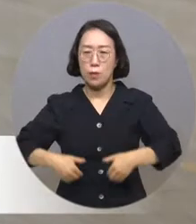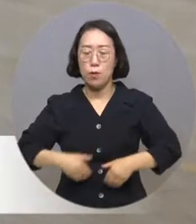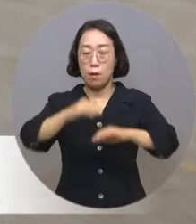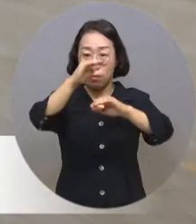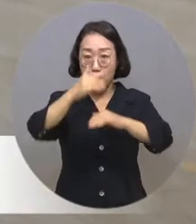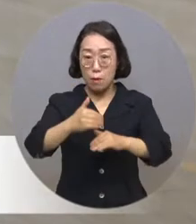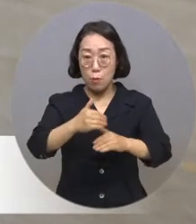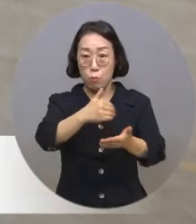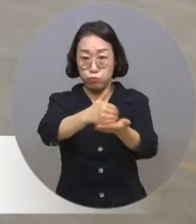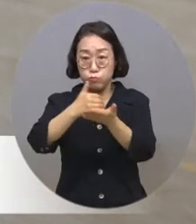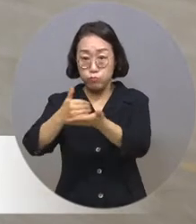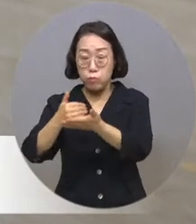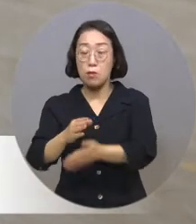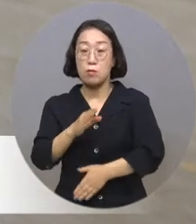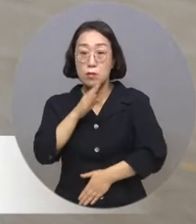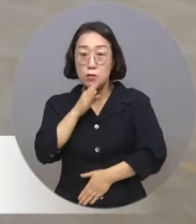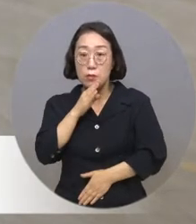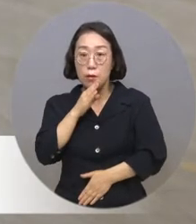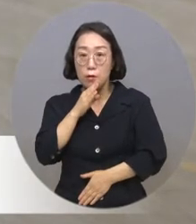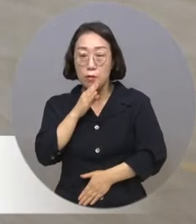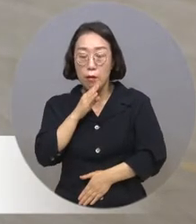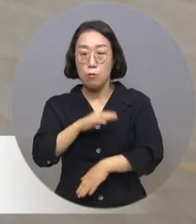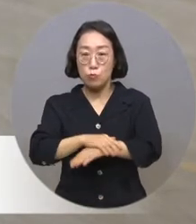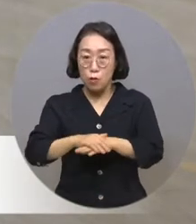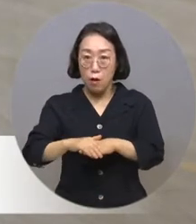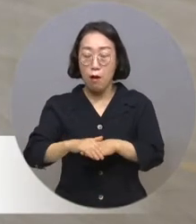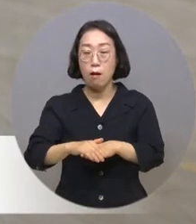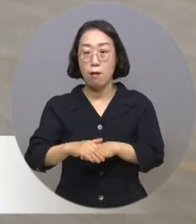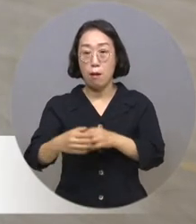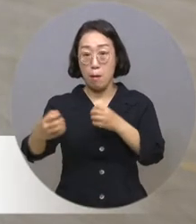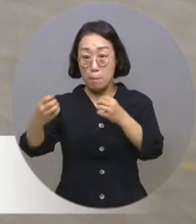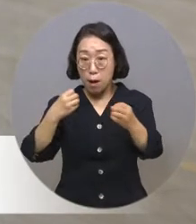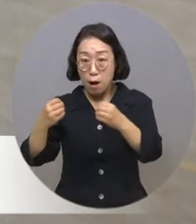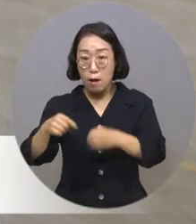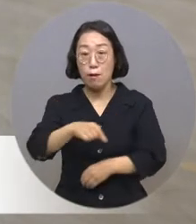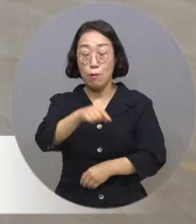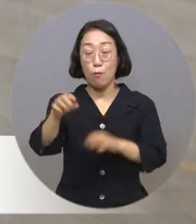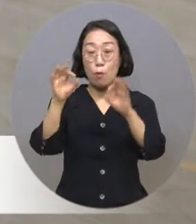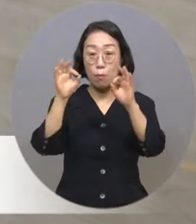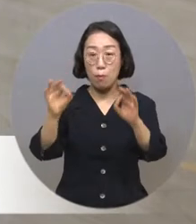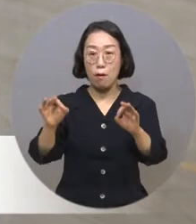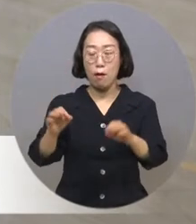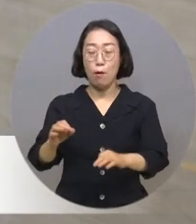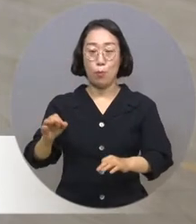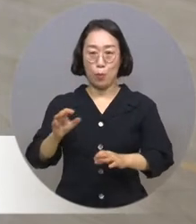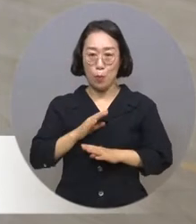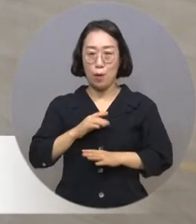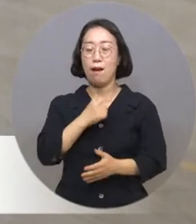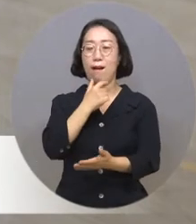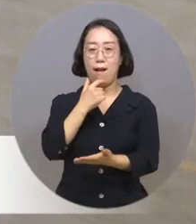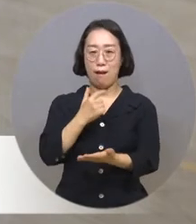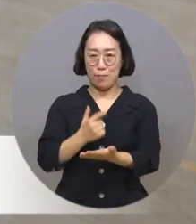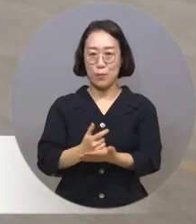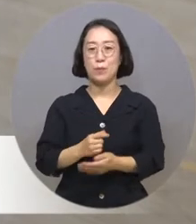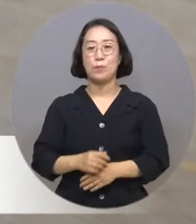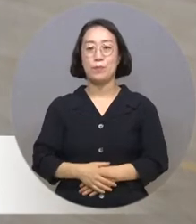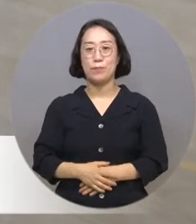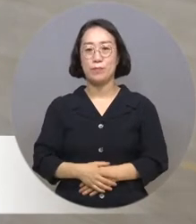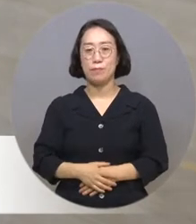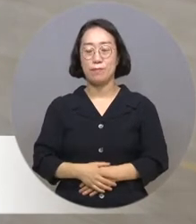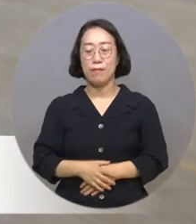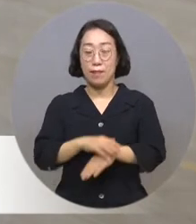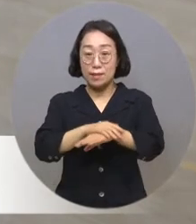만져주고 어른들한테 과감하게 제안을 해주는 사업들을 많이 봐서 굉장히 놀랍고 감동이었습니다.